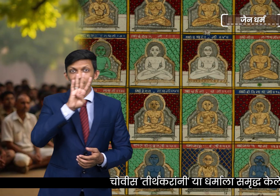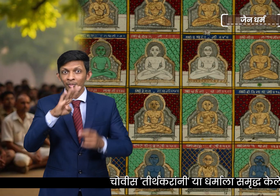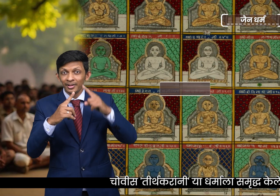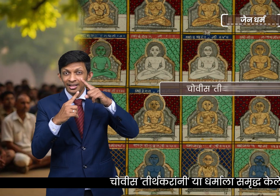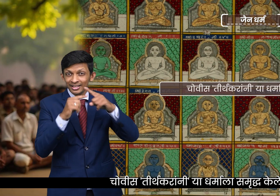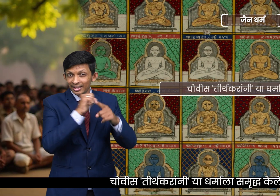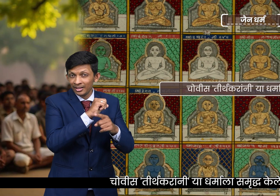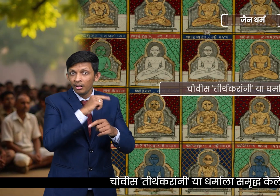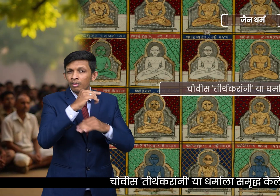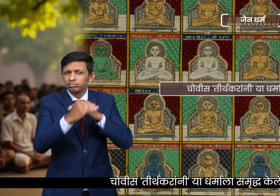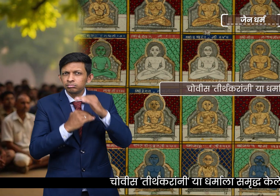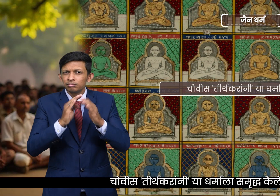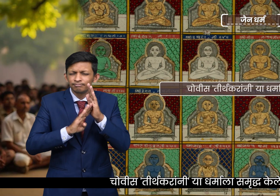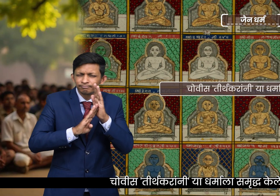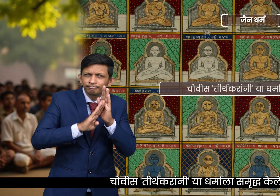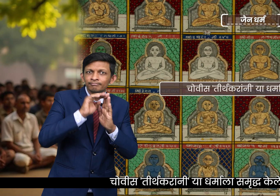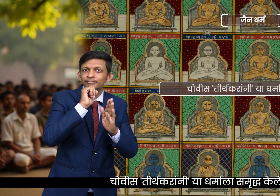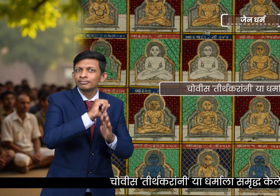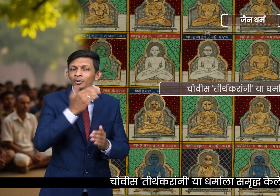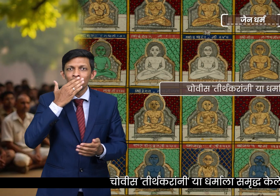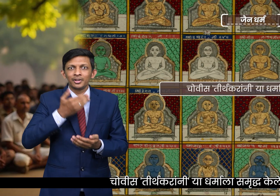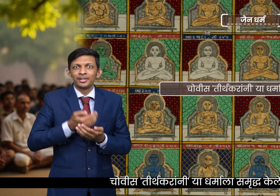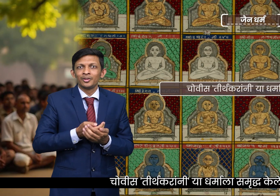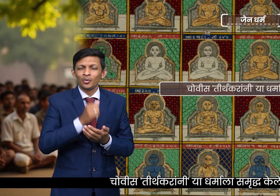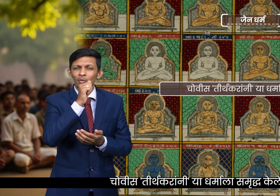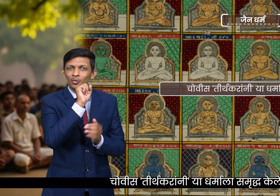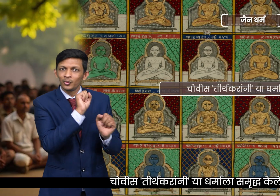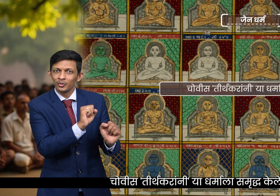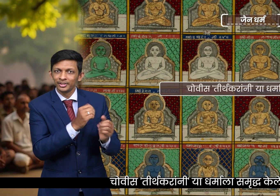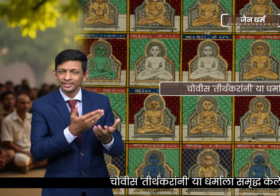चोवीस तीर्थकरांनी या धर्माला समृद्ध केले.